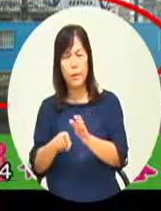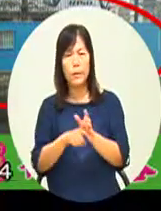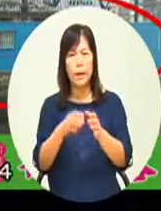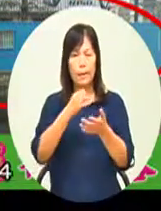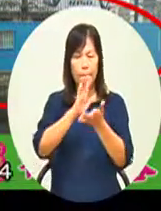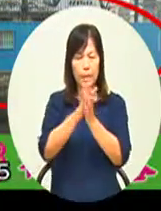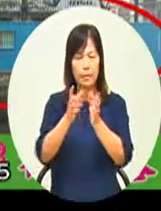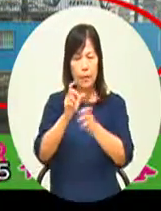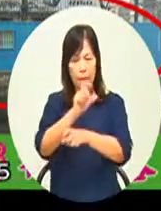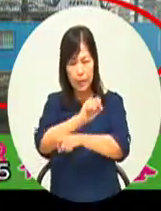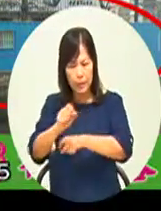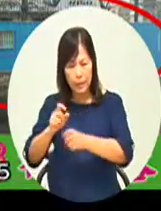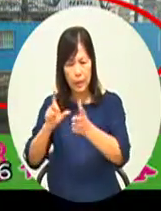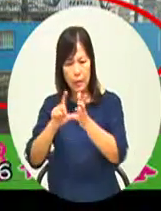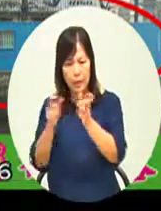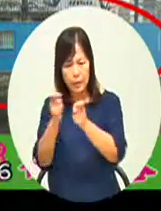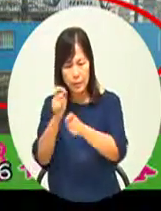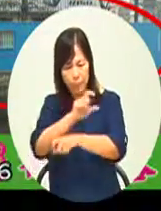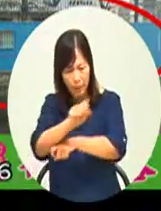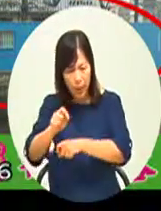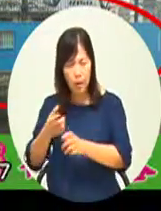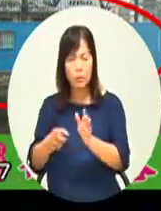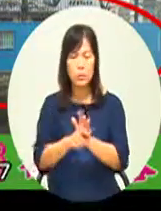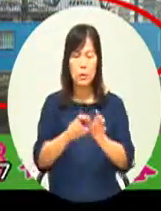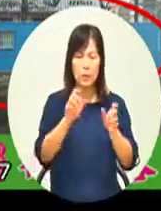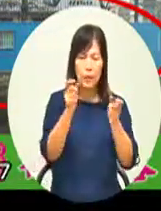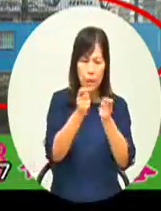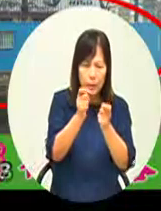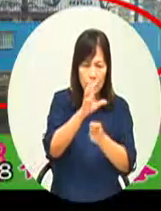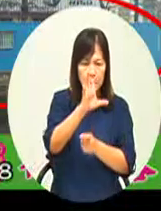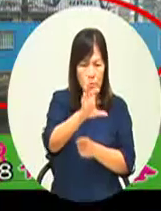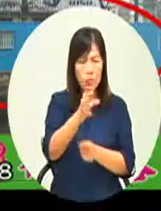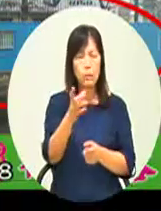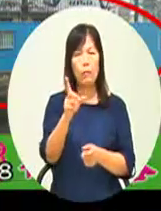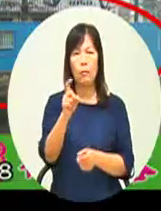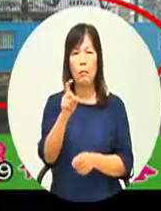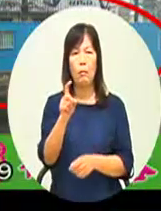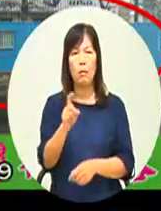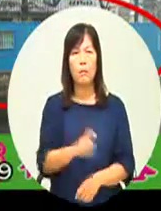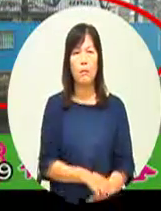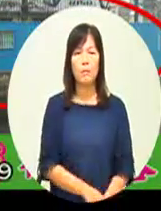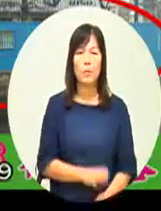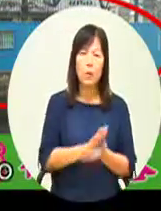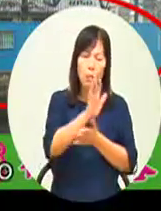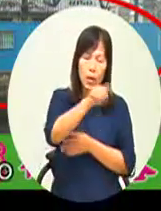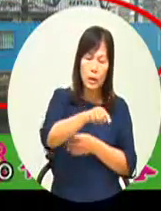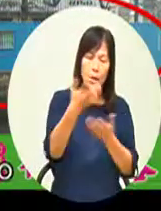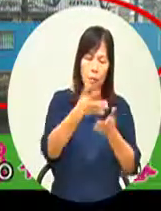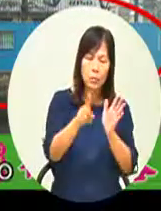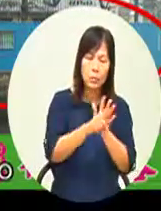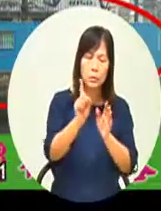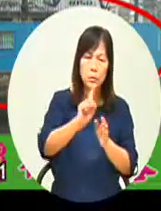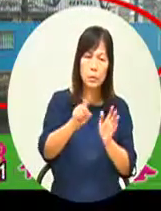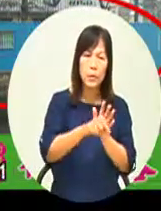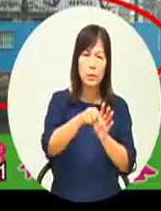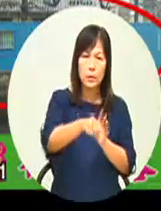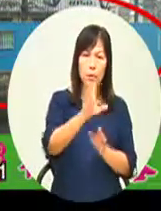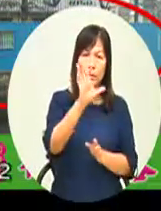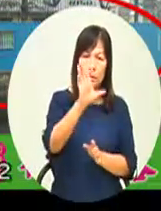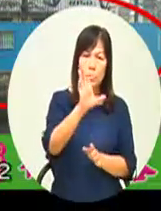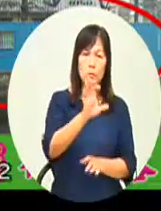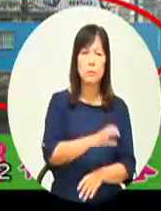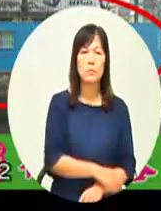时办公室，也没有办法做临时厕所。后来一个问题是出在这个是本所，